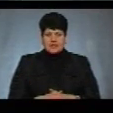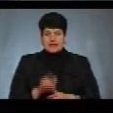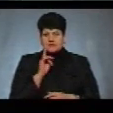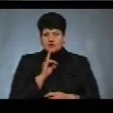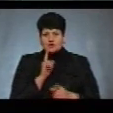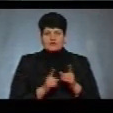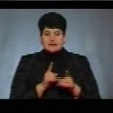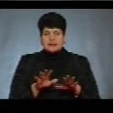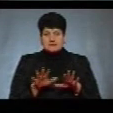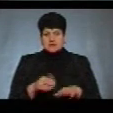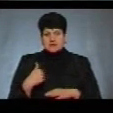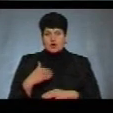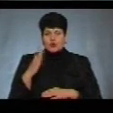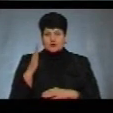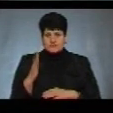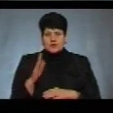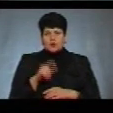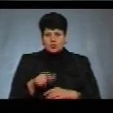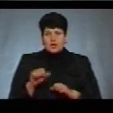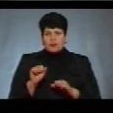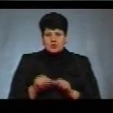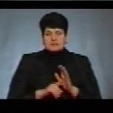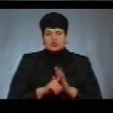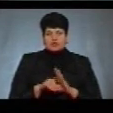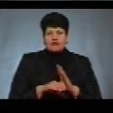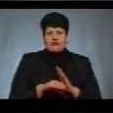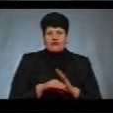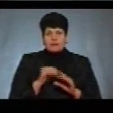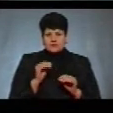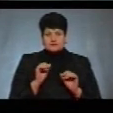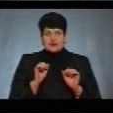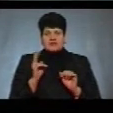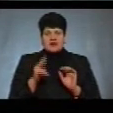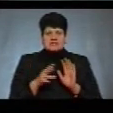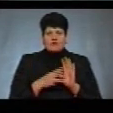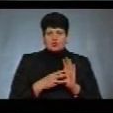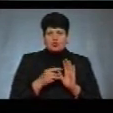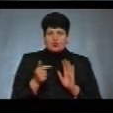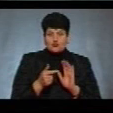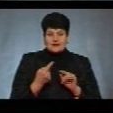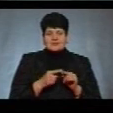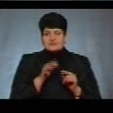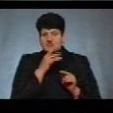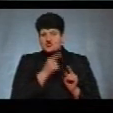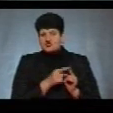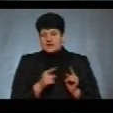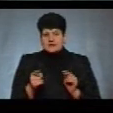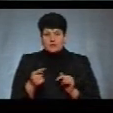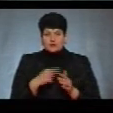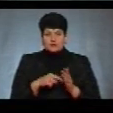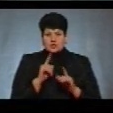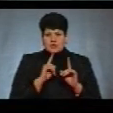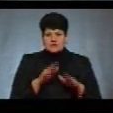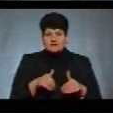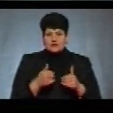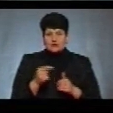місце голосування, за словами Ірини Бурдик, люди могли з початку виборчого процесу, з 28 грудня. За цей час у Тернопільську міську раду